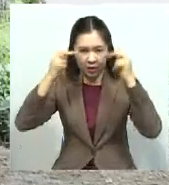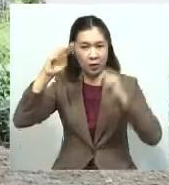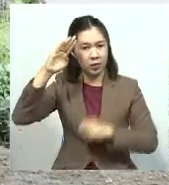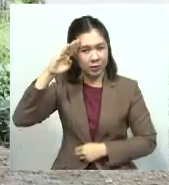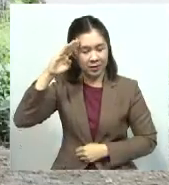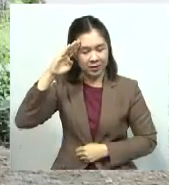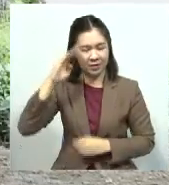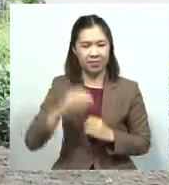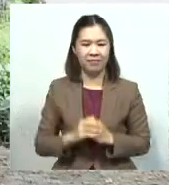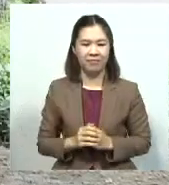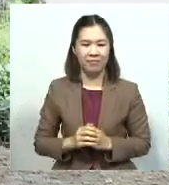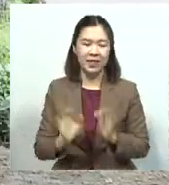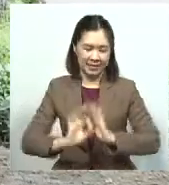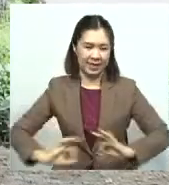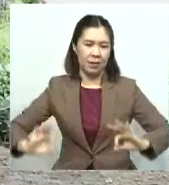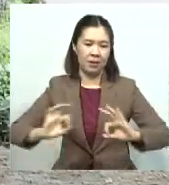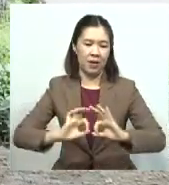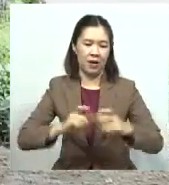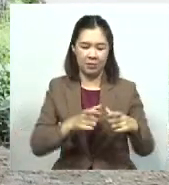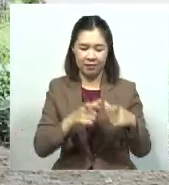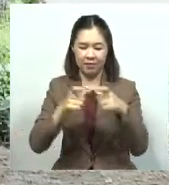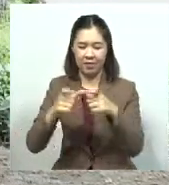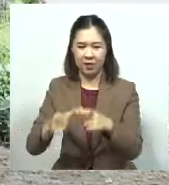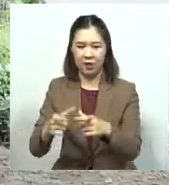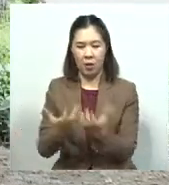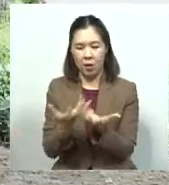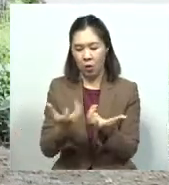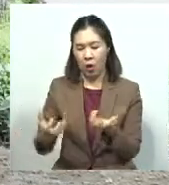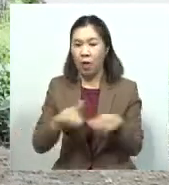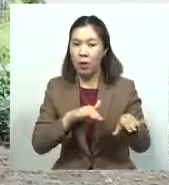ตรีนะคะทุกเสียงสำคัญจริงๆอย่าลืมไปใช้สิทธิ์เตรียมเอกสารอะไรกันให้พร้อมนะคะ